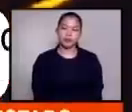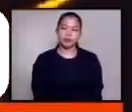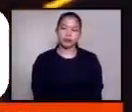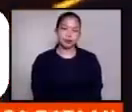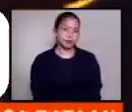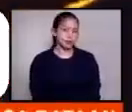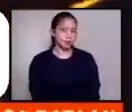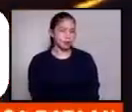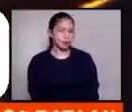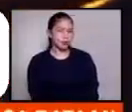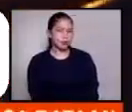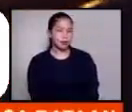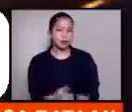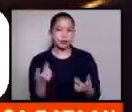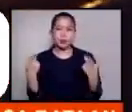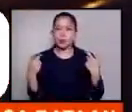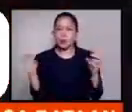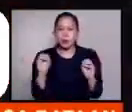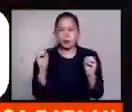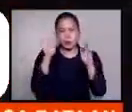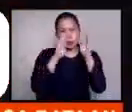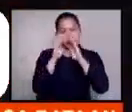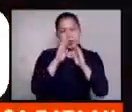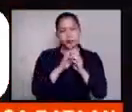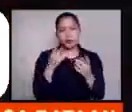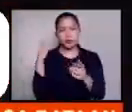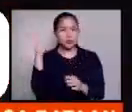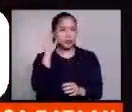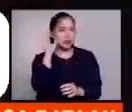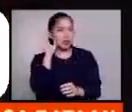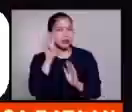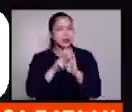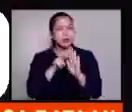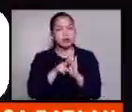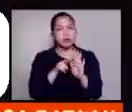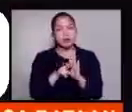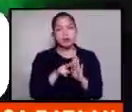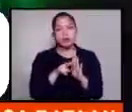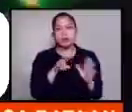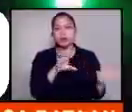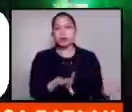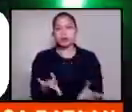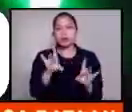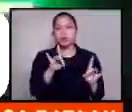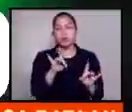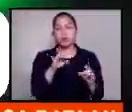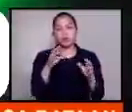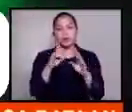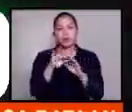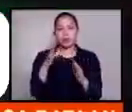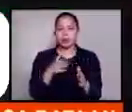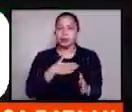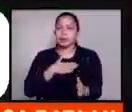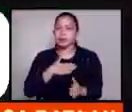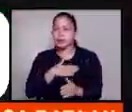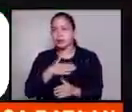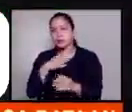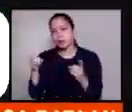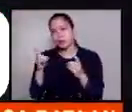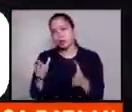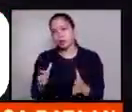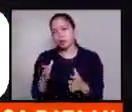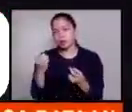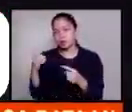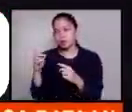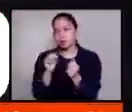Take us to our destination, then we have no problem. Maririnig sa videong ito ang Austrian vlogger na si Mike na nakikiusap sa taxi driver para dalhin sila